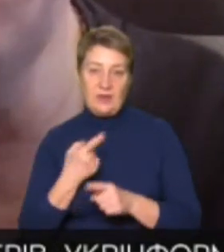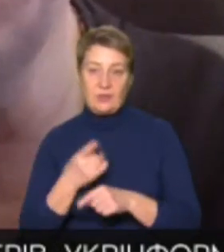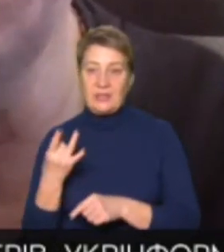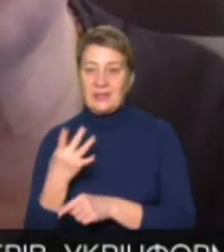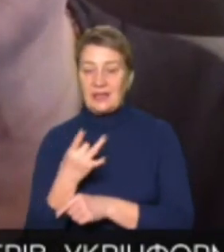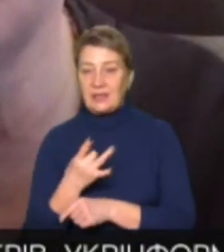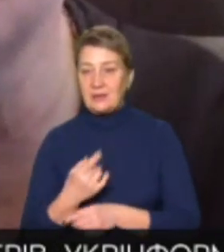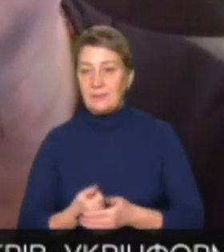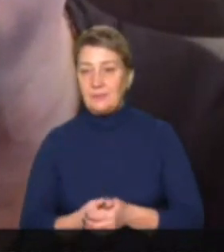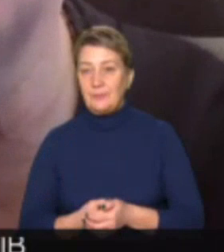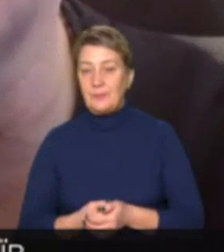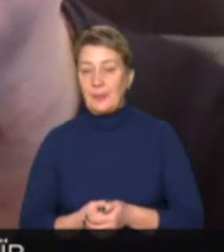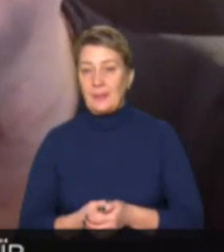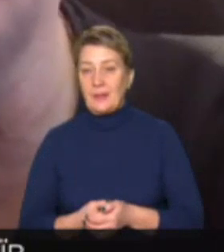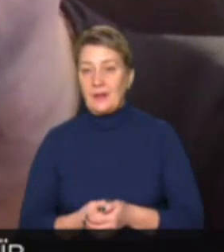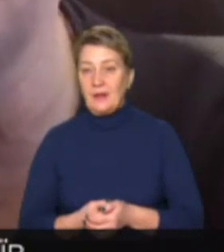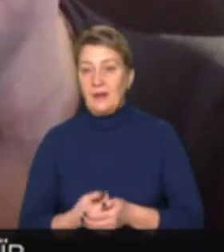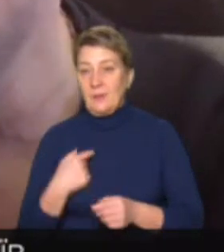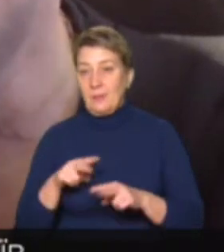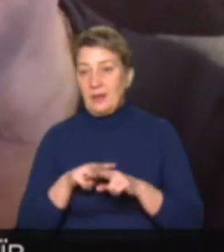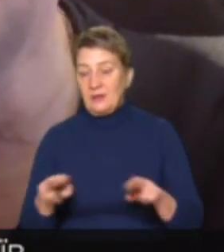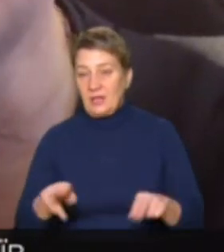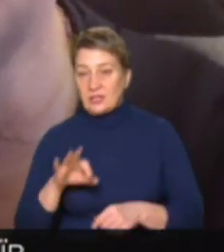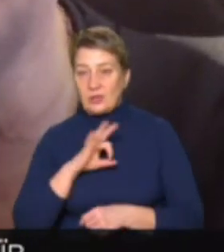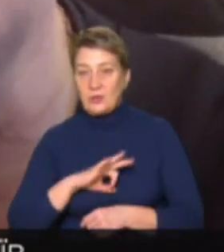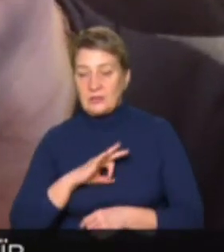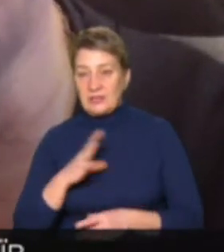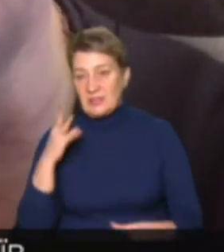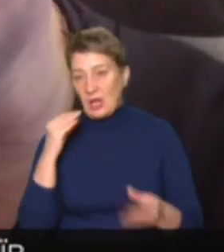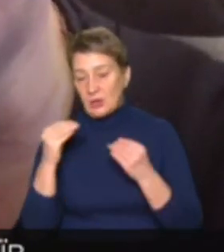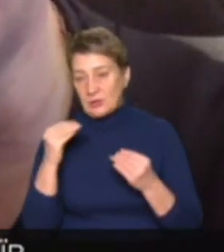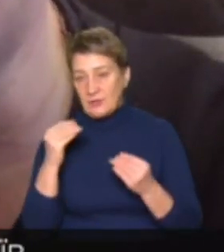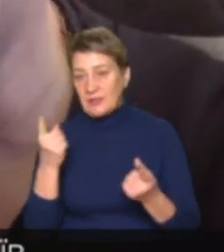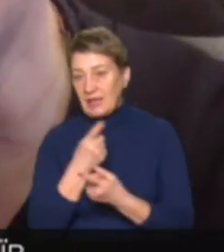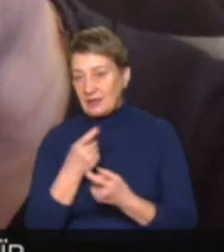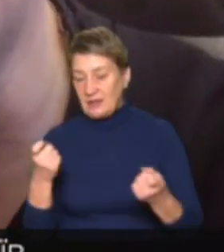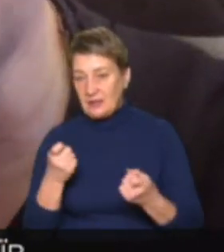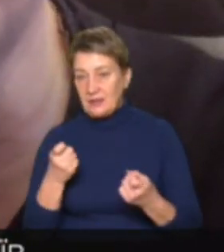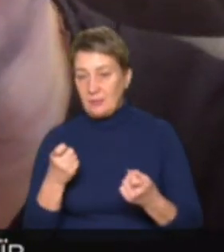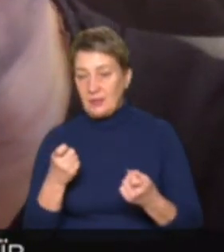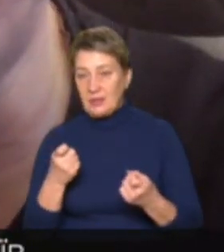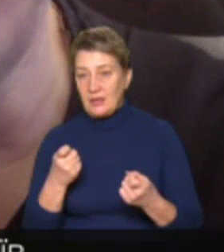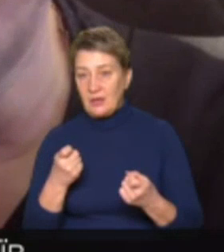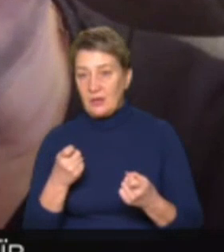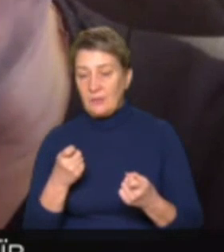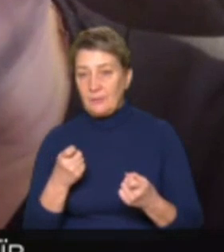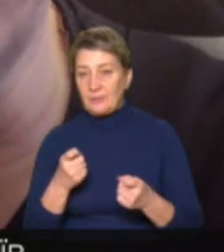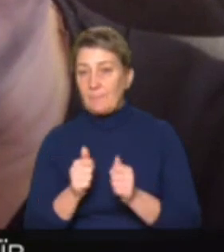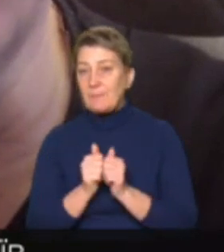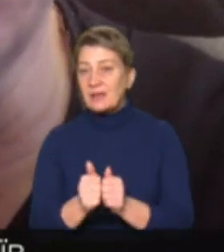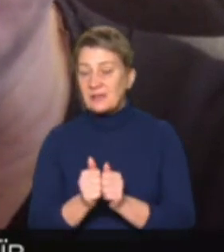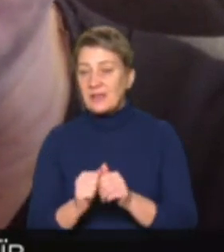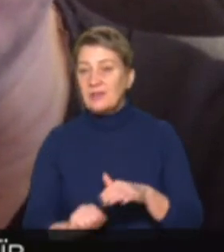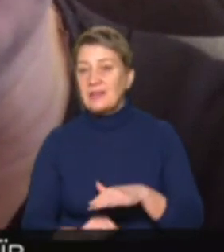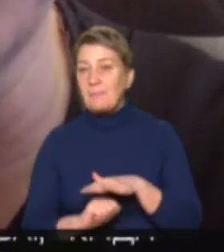ми теж користуємося розвідданими наших країн-партнерів на підставі